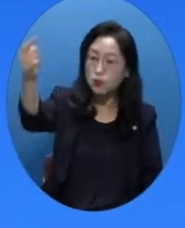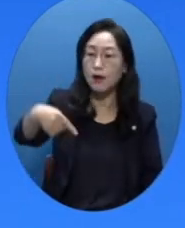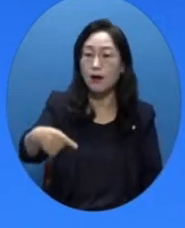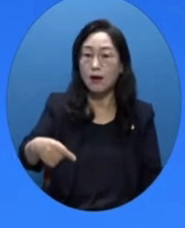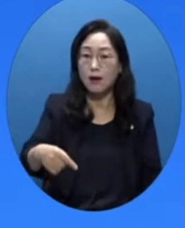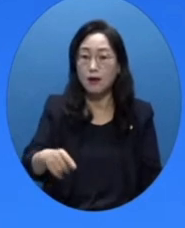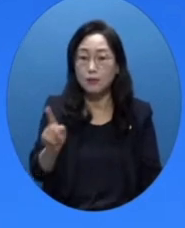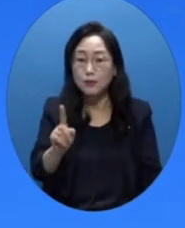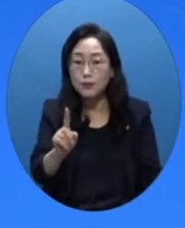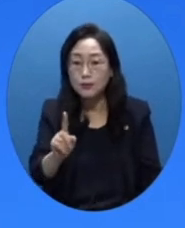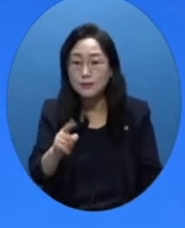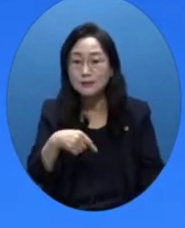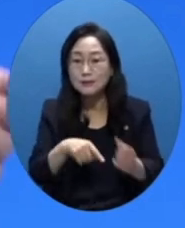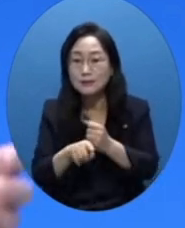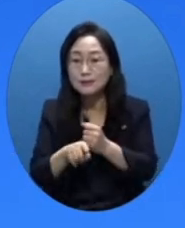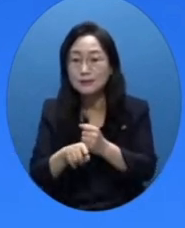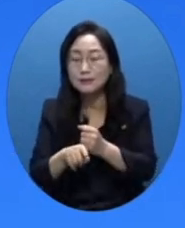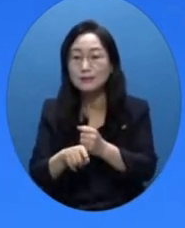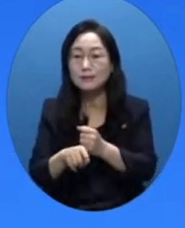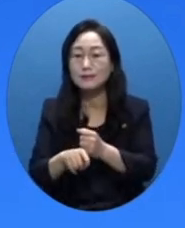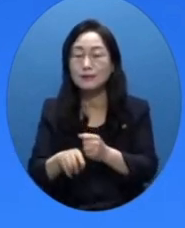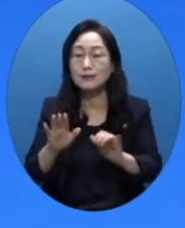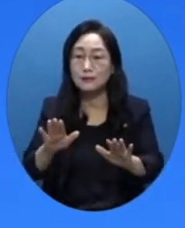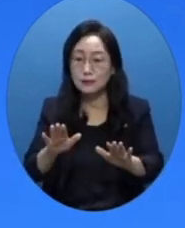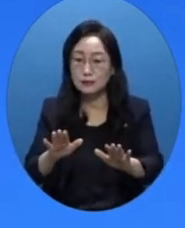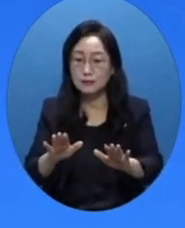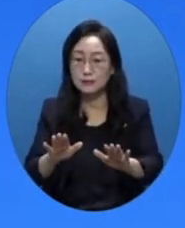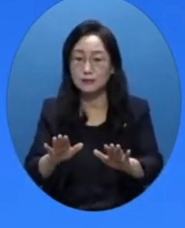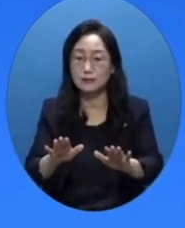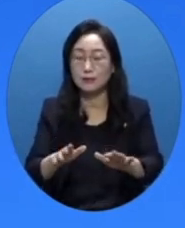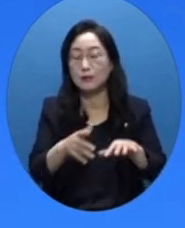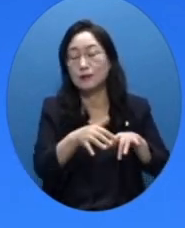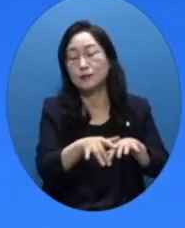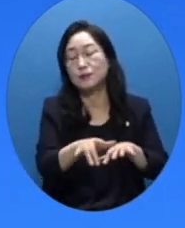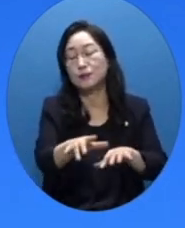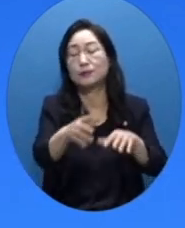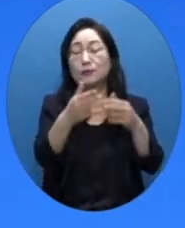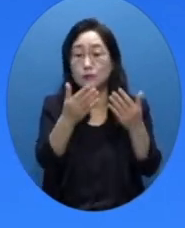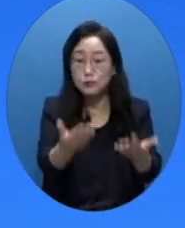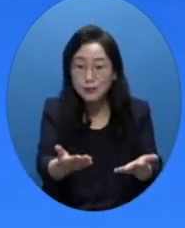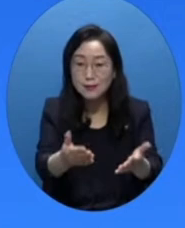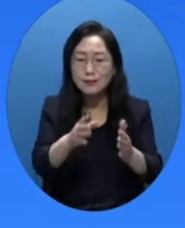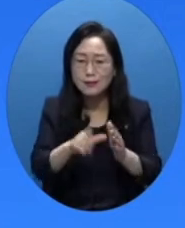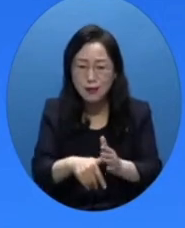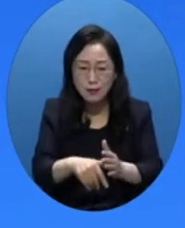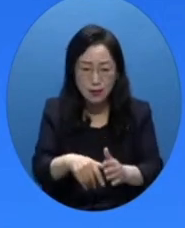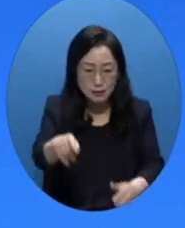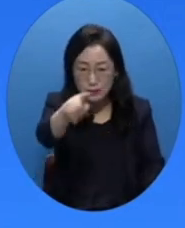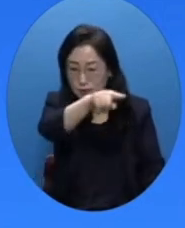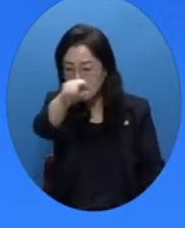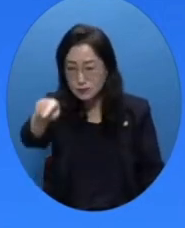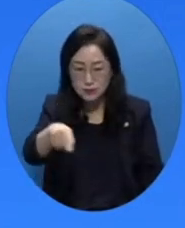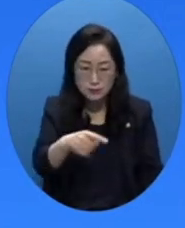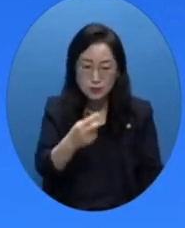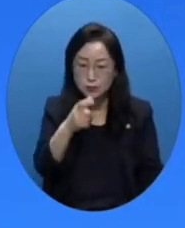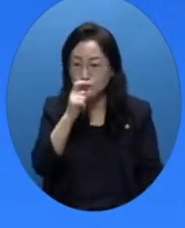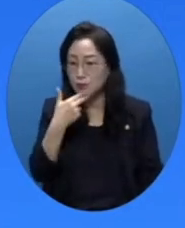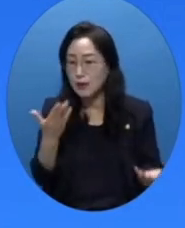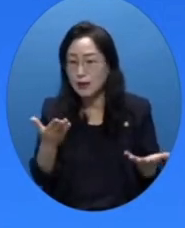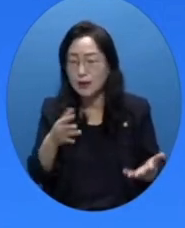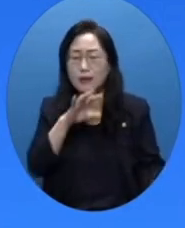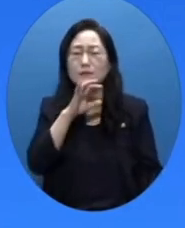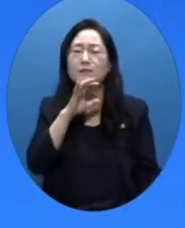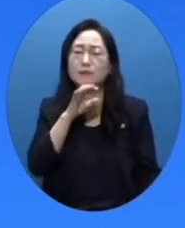일이 일어났느냐, 그곳에 왔는데 물이 없다고 저들이 원망 불평하는